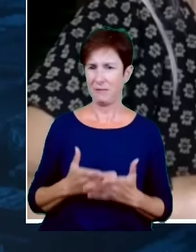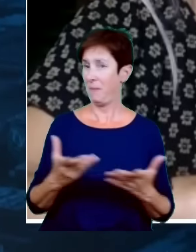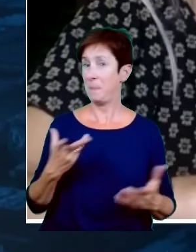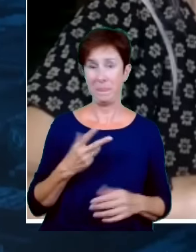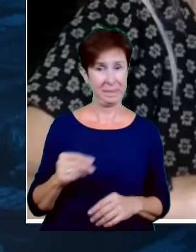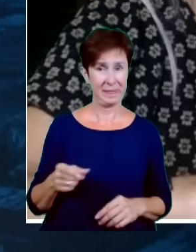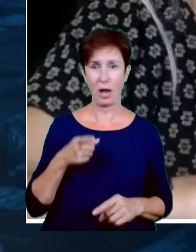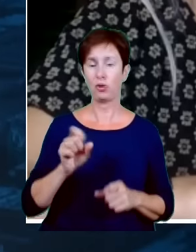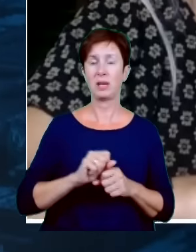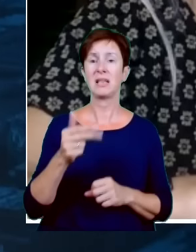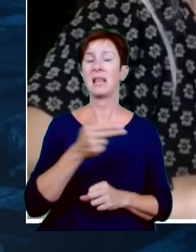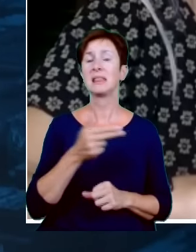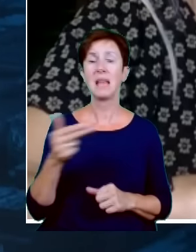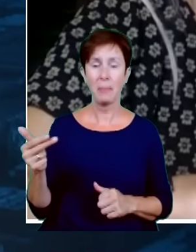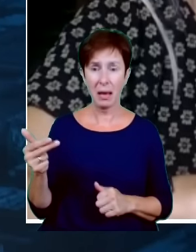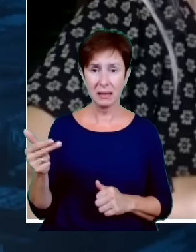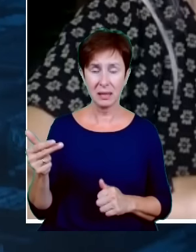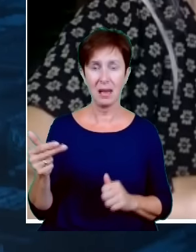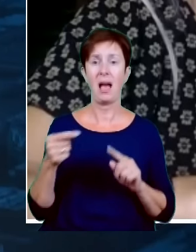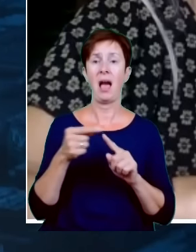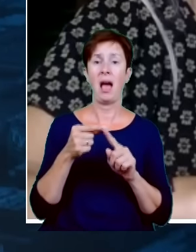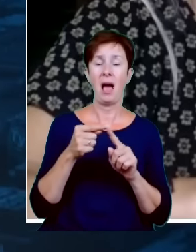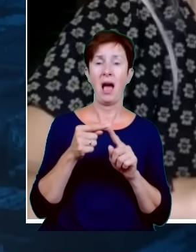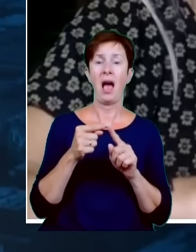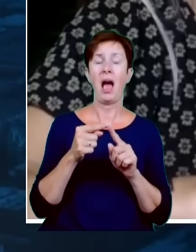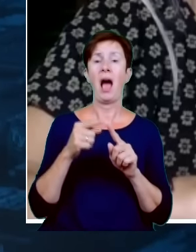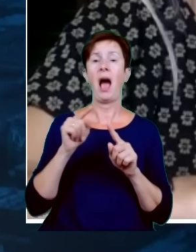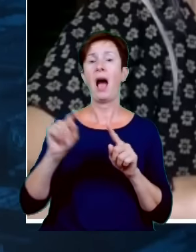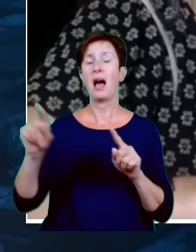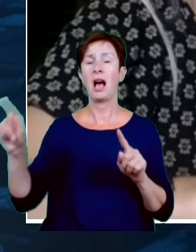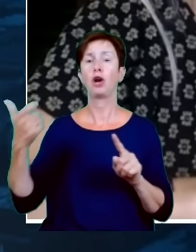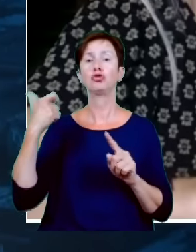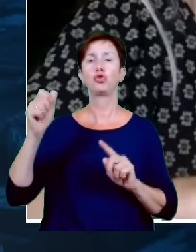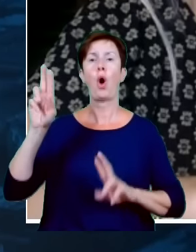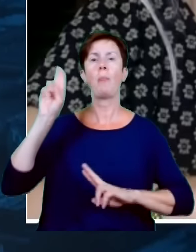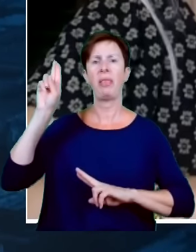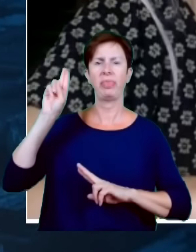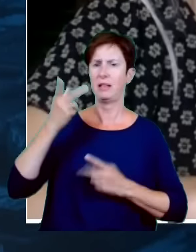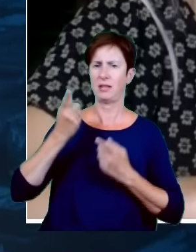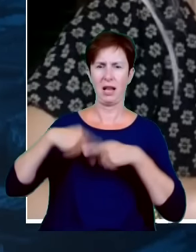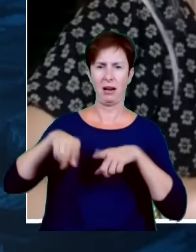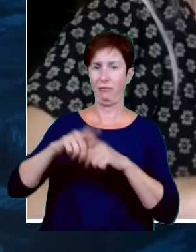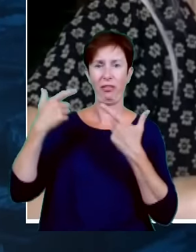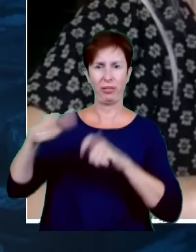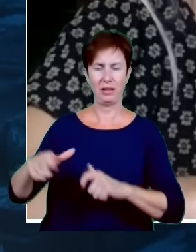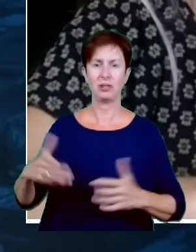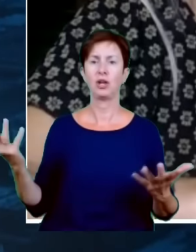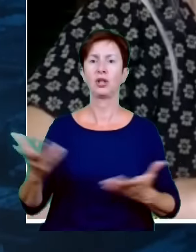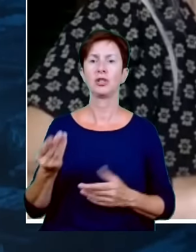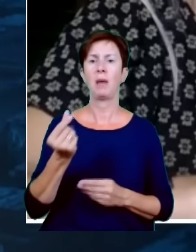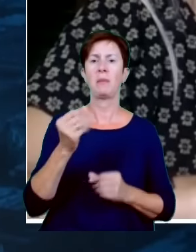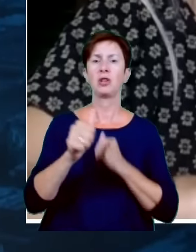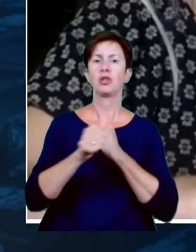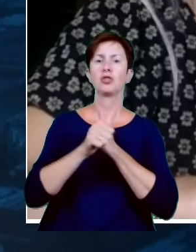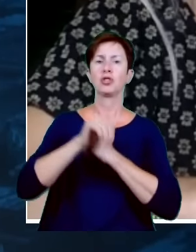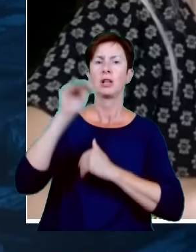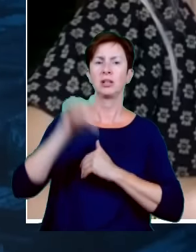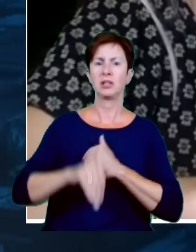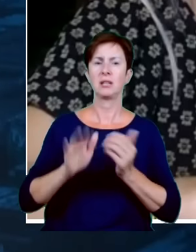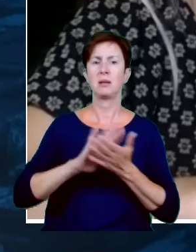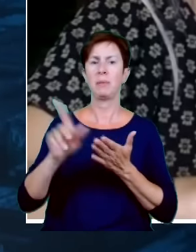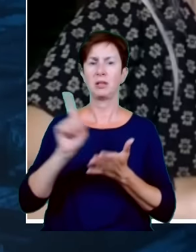który przysłania te 100 obietnic niezrealizowanych Gdzie jest kwota wolna od podatku 60 000 Gdzie jest